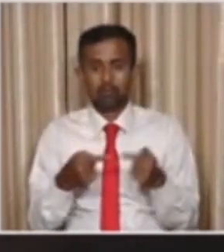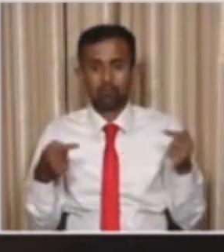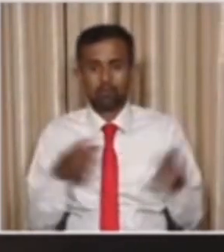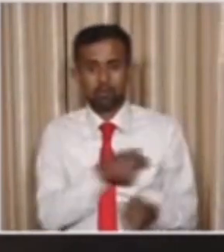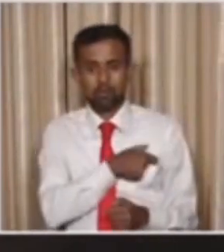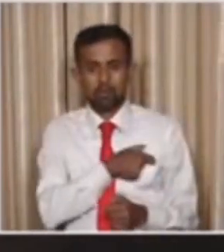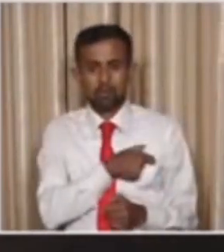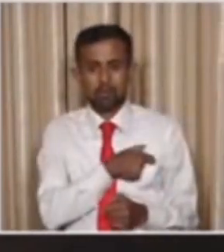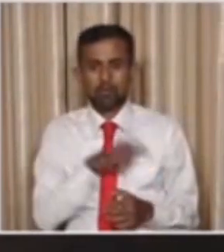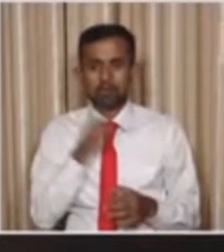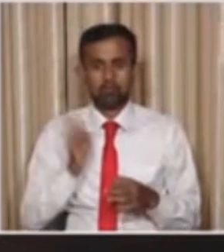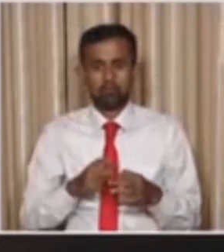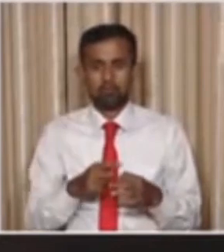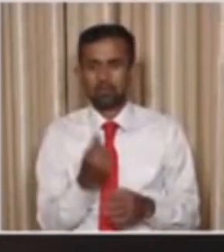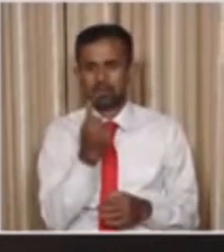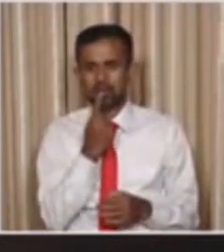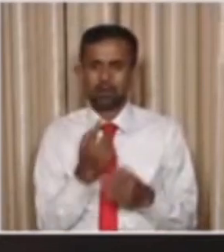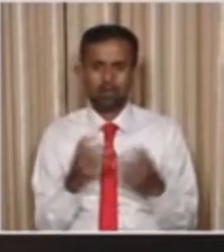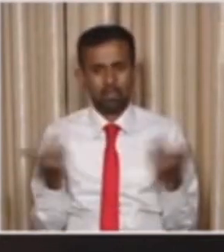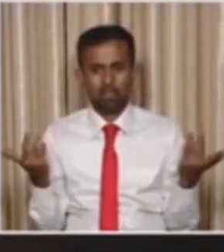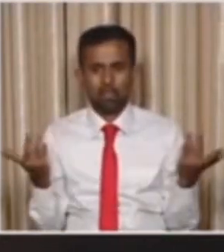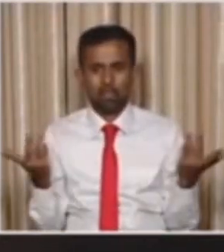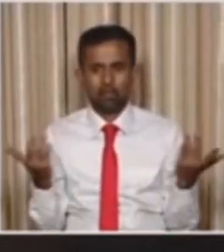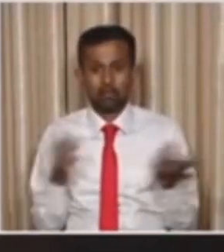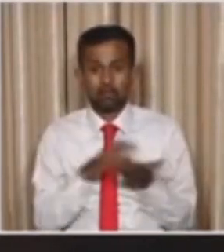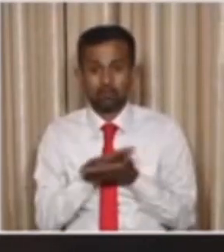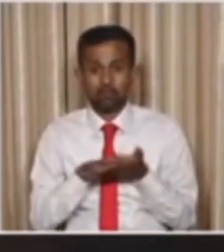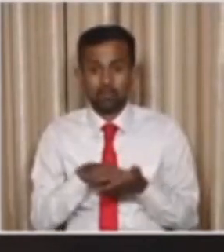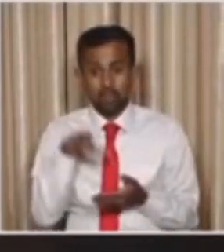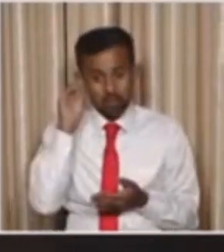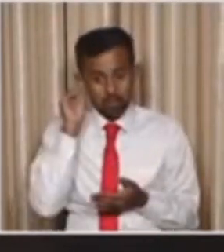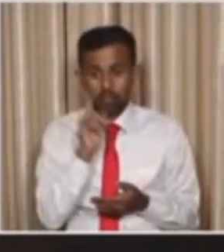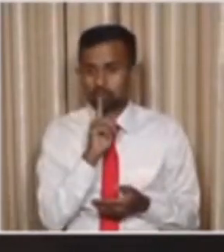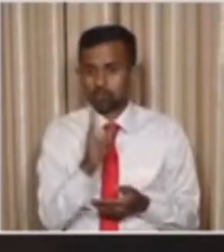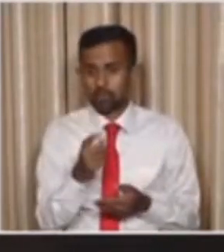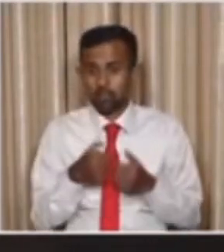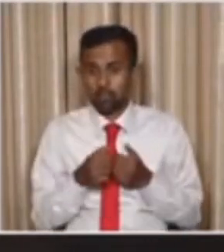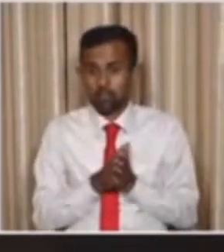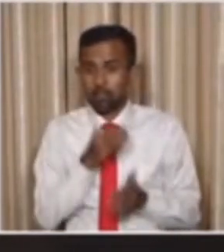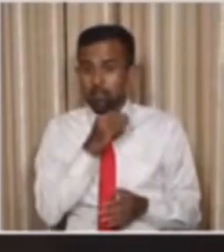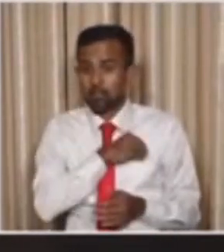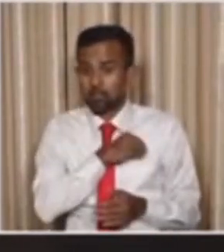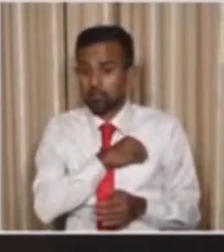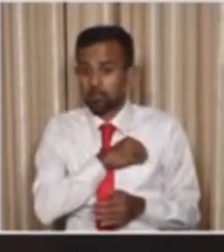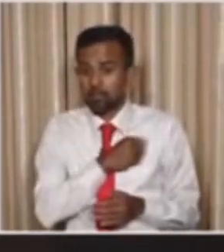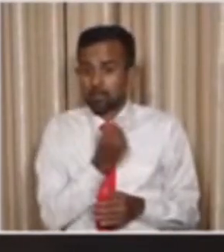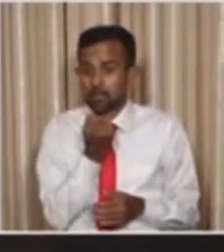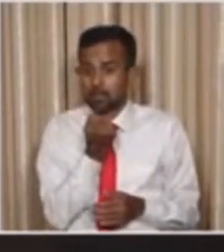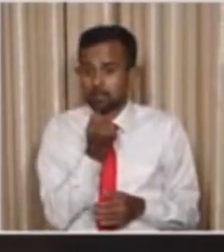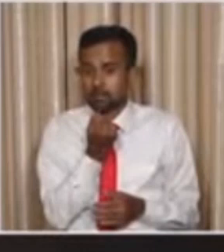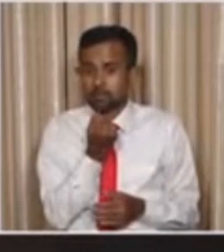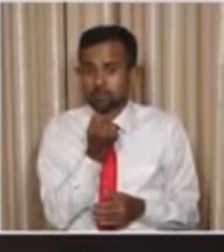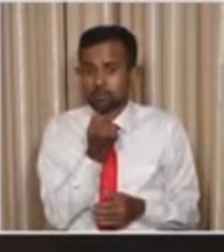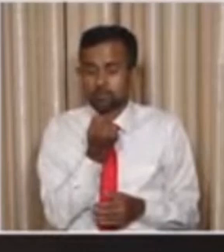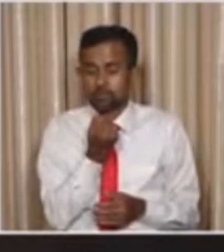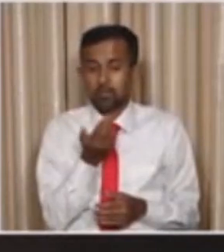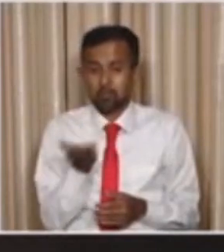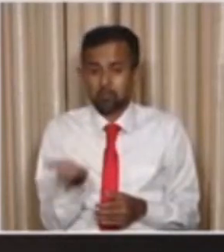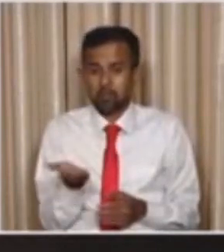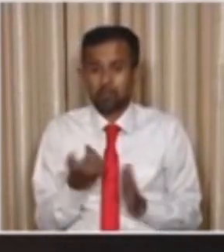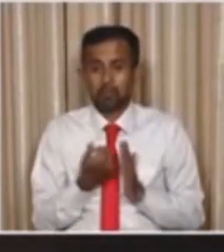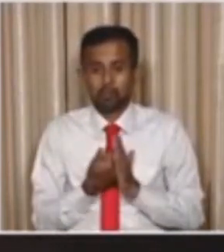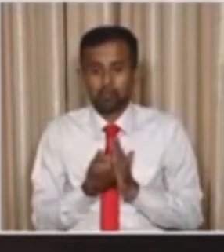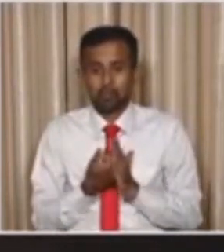ඔය ප්‍රශ්න ළඟට එන්නේ නැහැ. එහිඳා ඒක අවබෝධ කරගන්න කියනවා තමන්ගේ සාක්කුවට වැටෙන සල්ලි ටික වෙනුවෙන් මේ